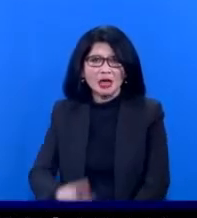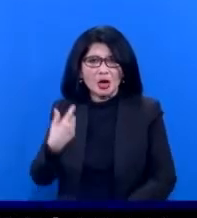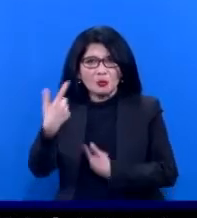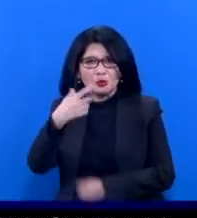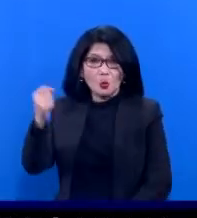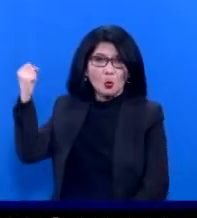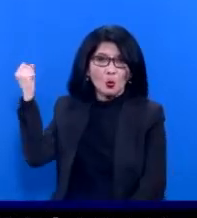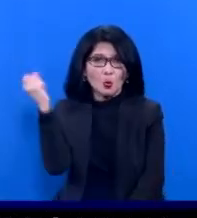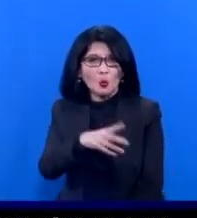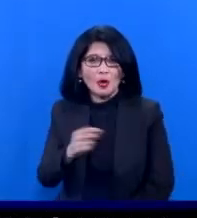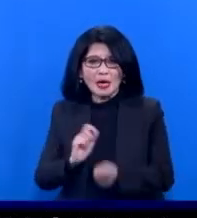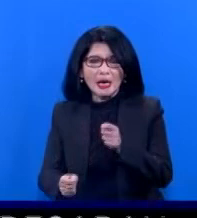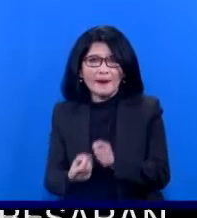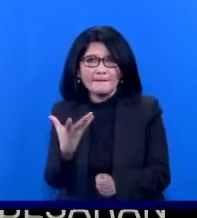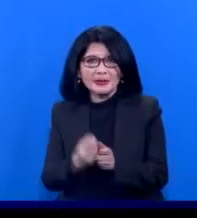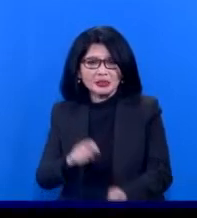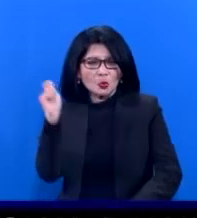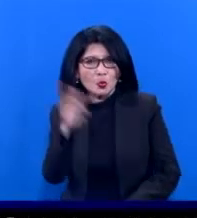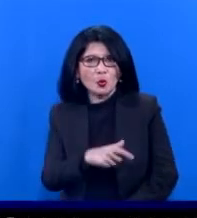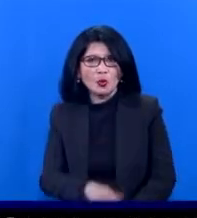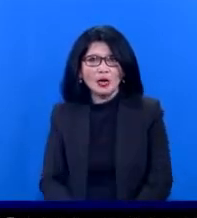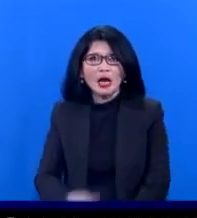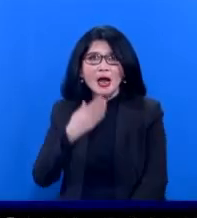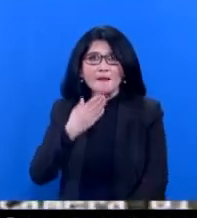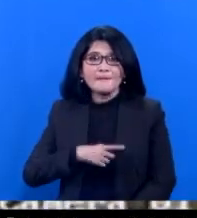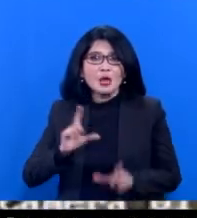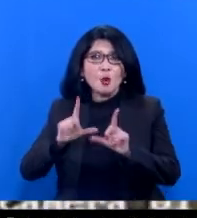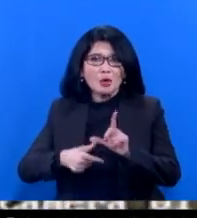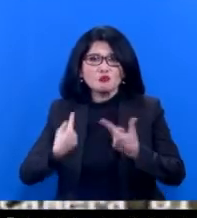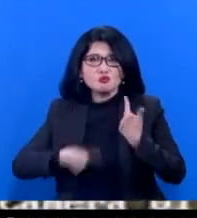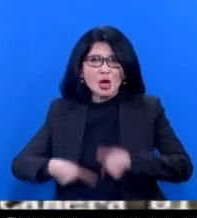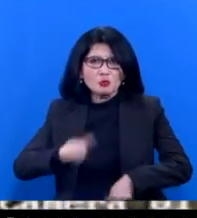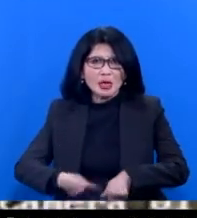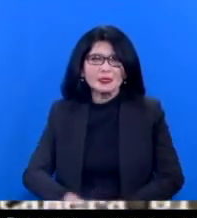petasan ke arah warung akibat Kejadian ini pemilik warung terluka